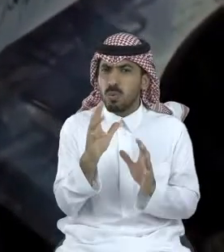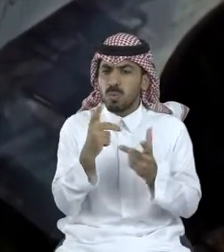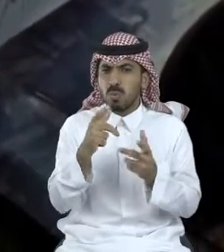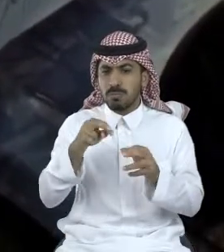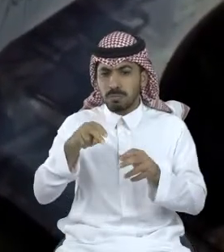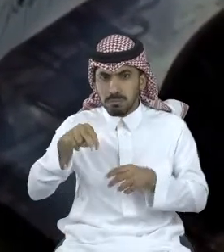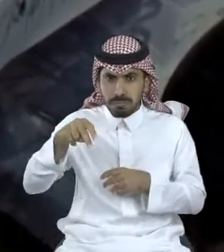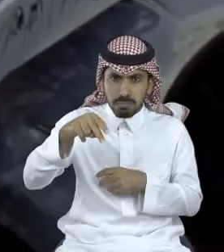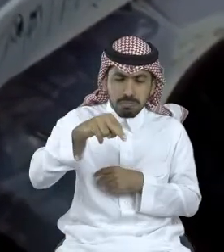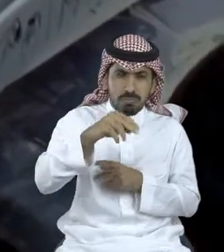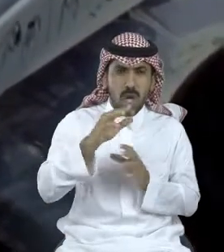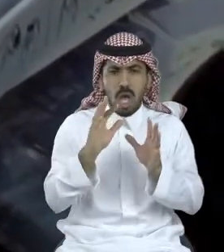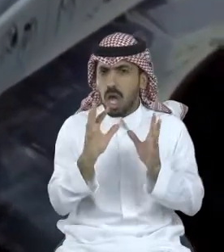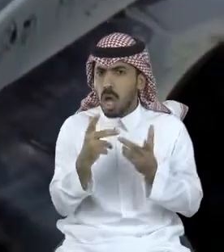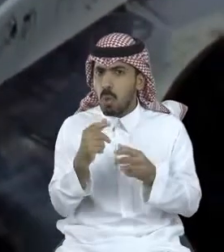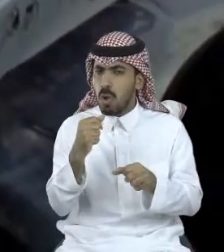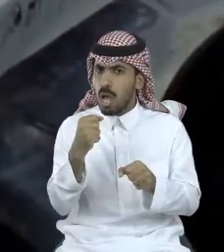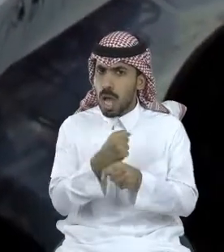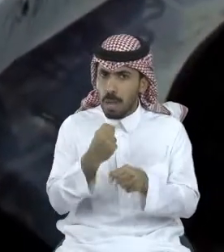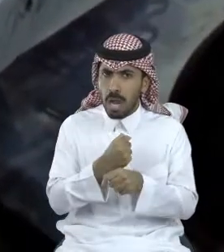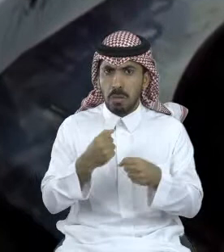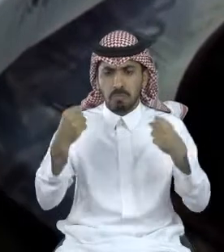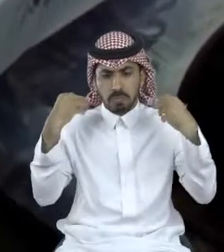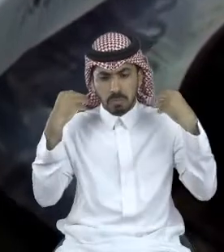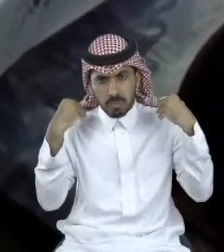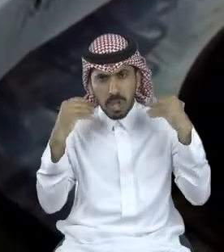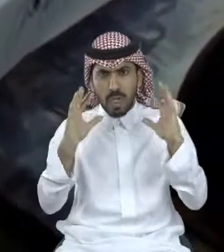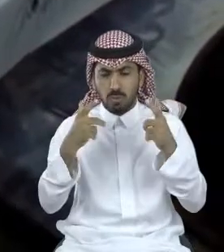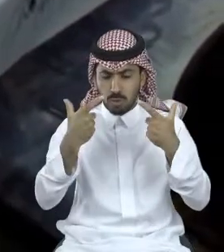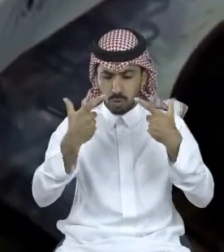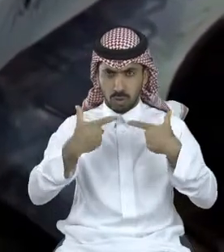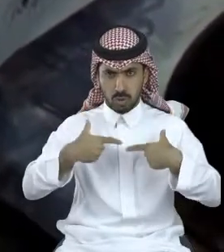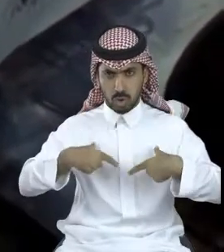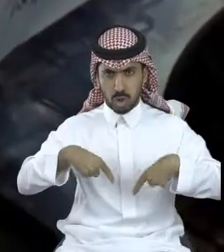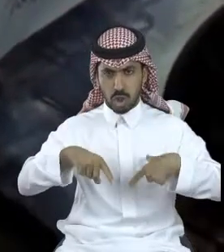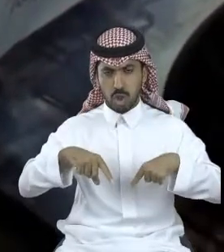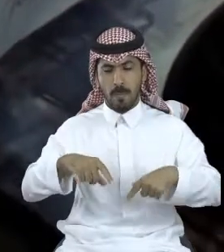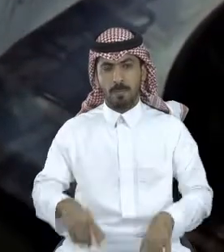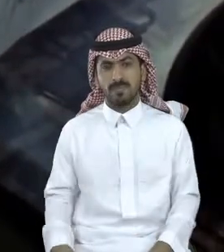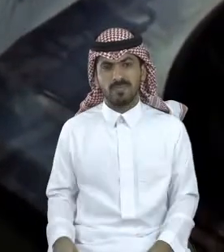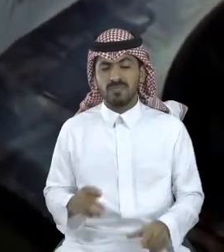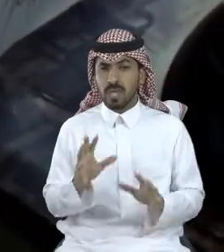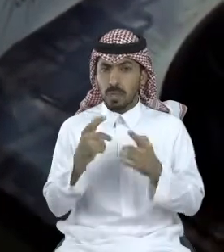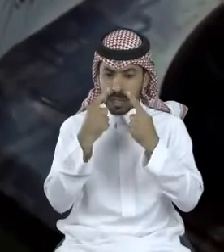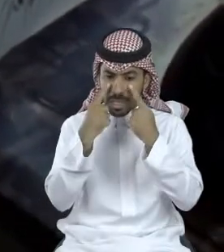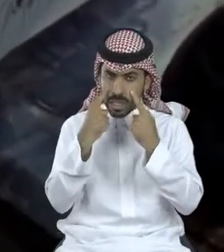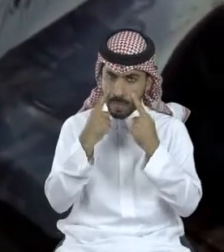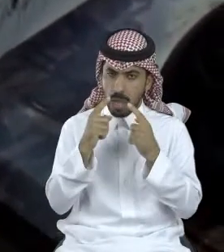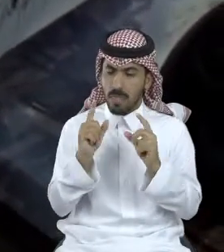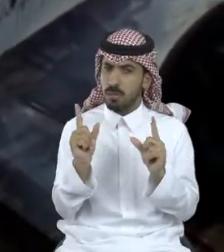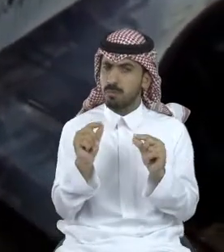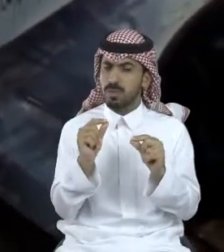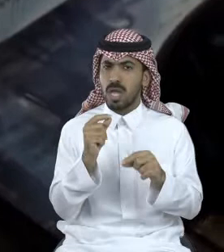التدريب هو المشي، هذا فتره المشي. اما هذه هي يوميا الكالوريز اللي قاعده موجوده في الجسم اللي passive burn، الشيء الطبيعي اللي